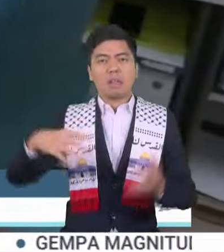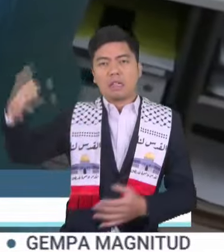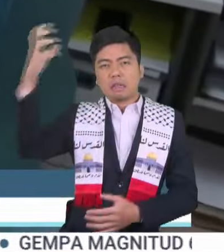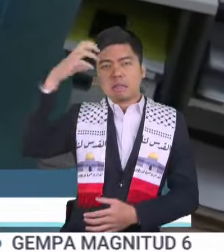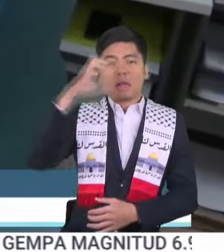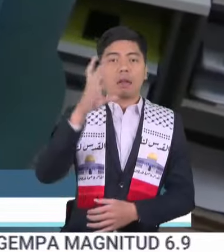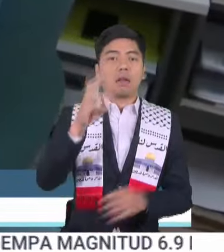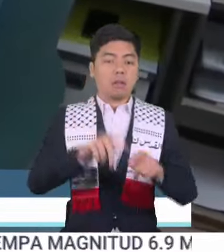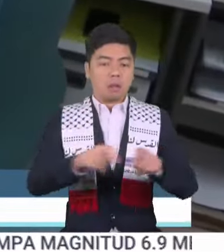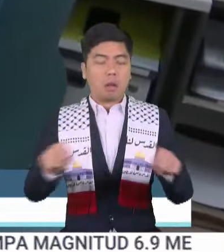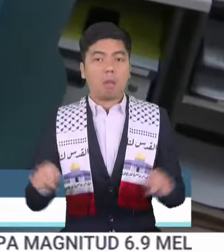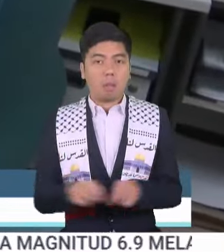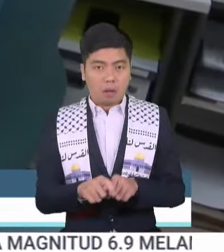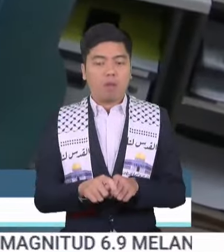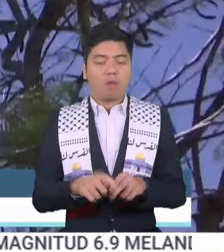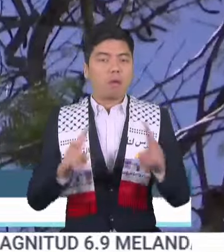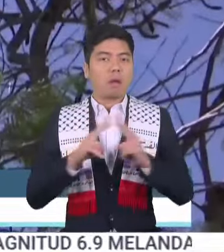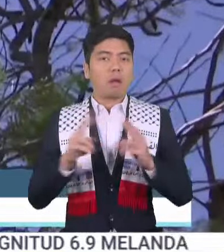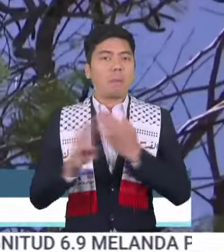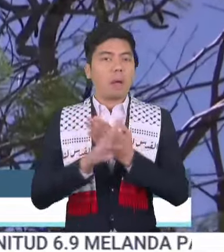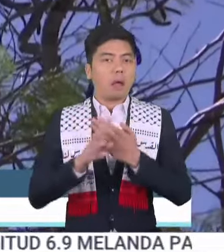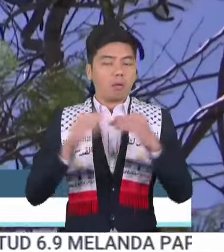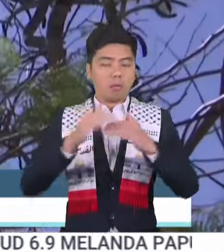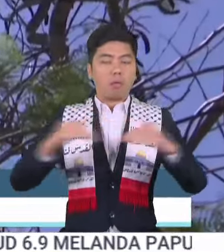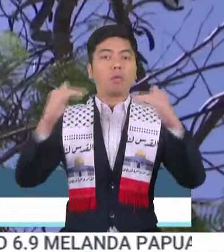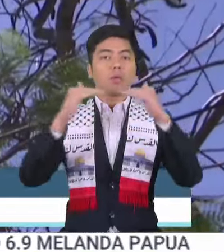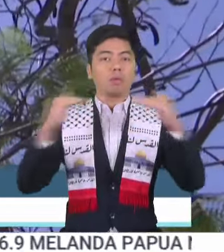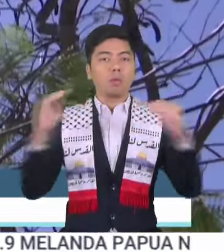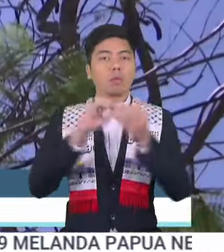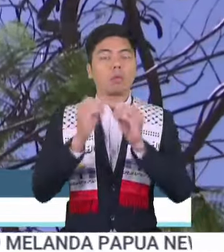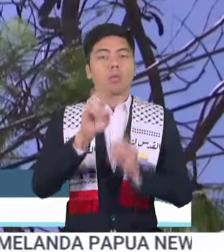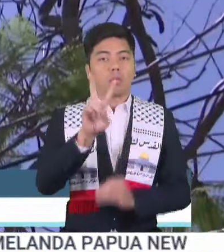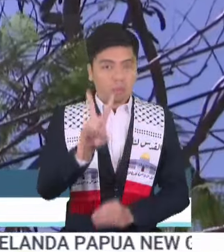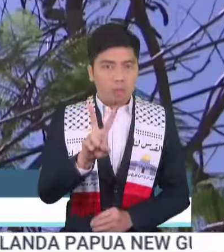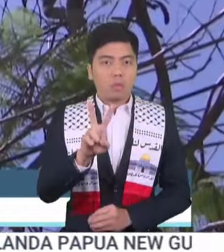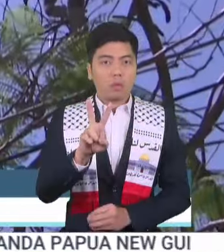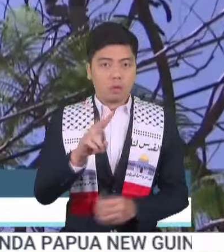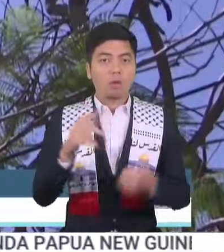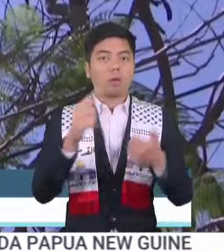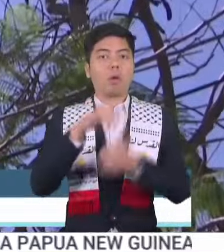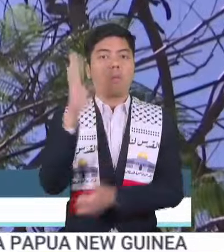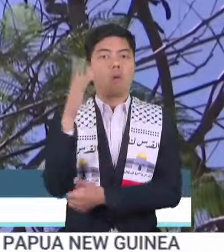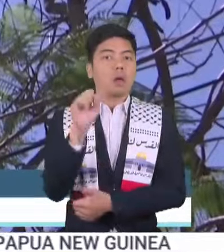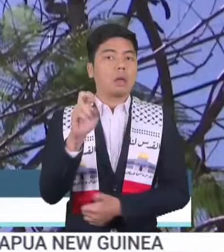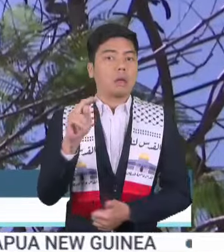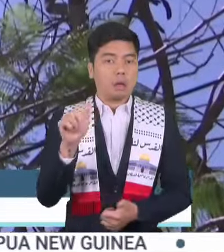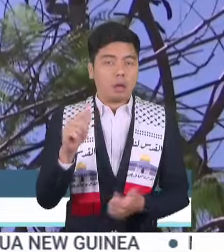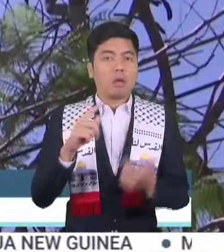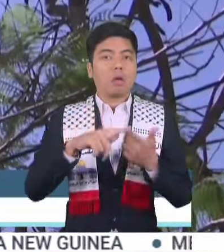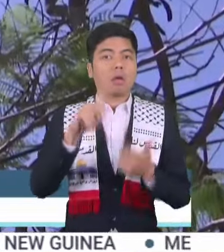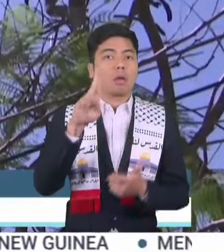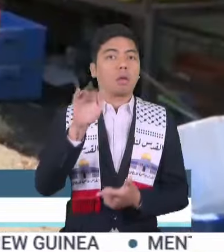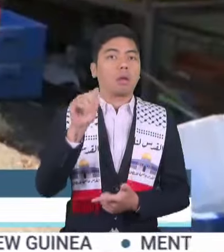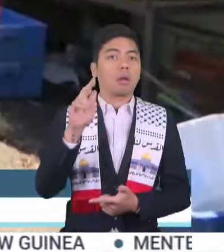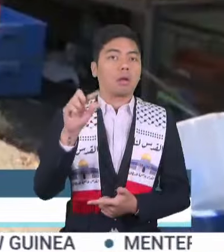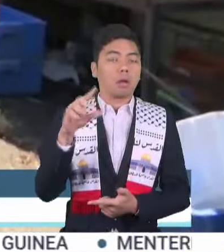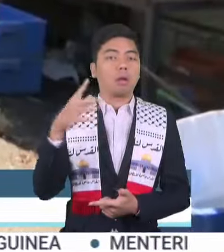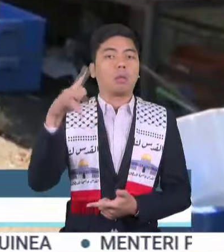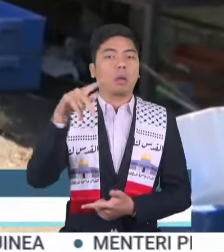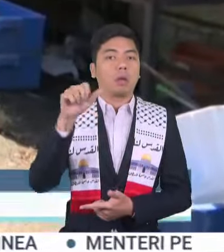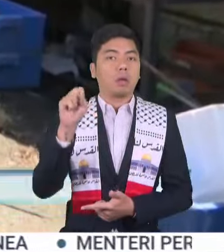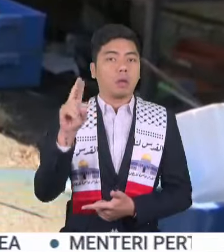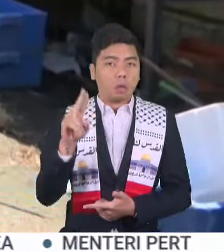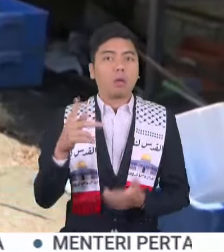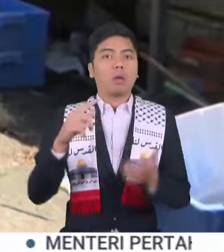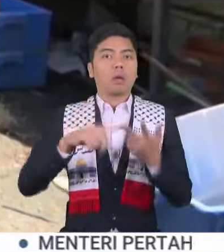di Kedah berada pada tahap 2 gelombang haba. Daerah berkenaan masing-masing Pokok Sena, Kubang Pasu, Padang Terap, Sik, Baling